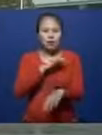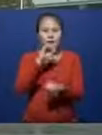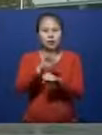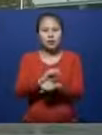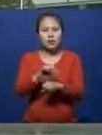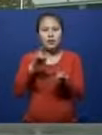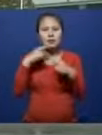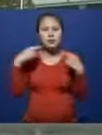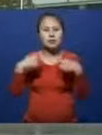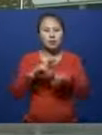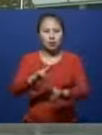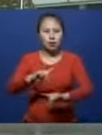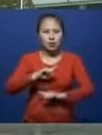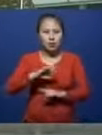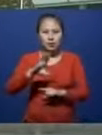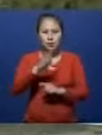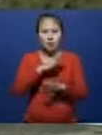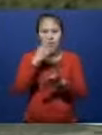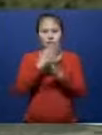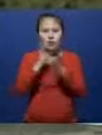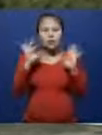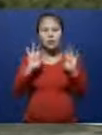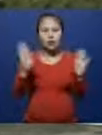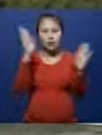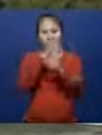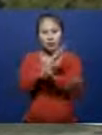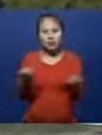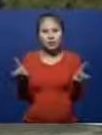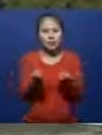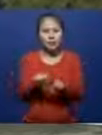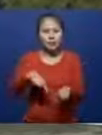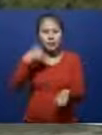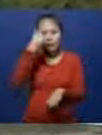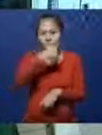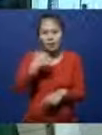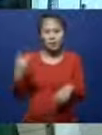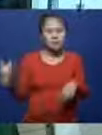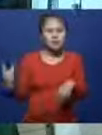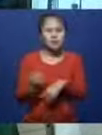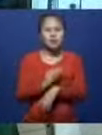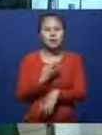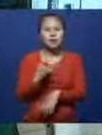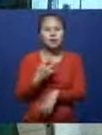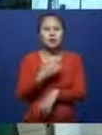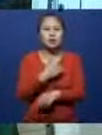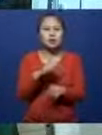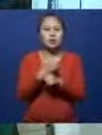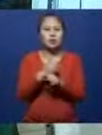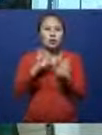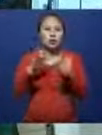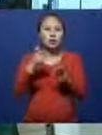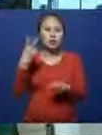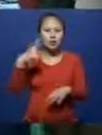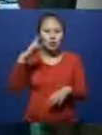қонды. Астана халықаралық әуежай қызметкерлерінің айтуынша, мұндай ауа райы биыл алғаш рет тіркеліп отыр. Айта кетейік, елорда әуежайында